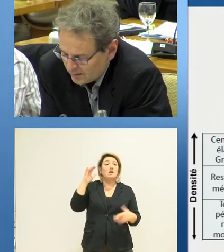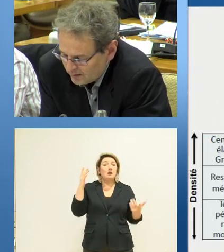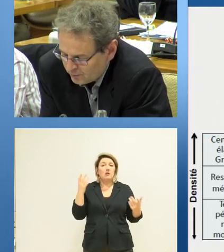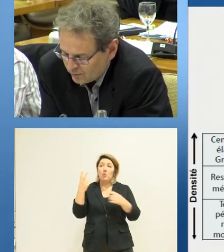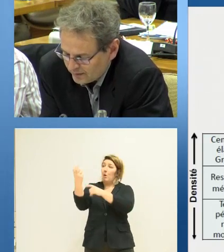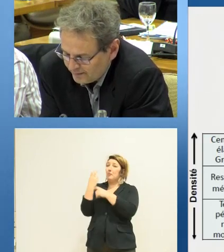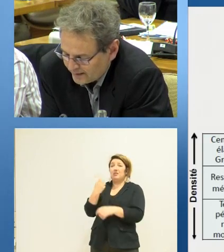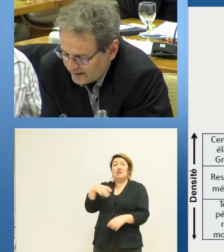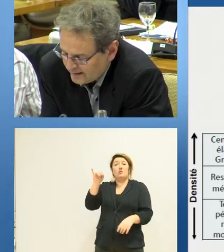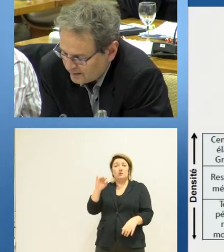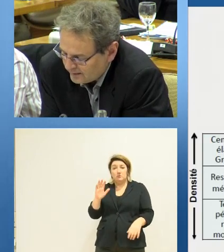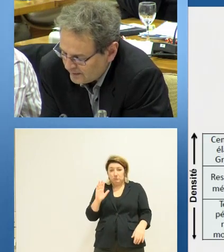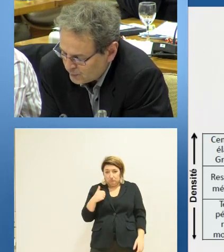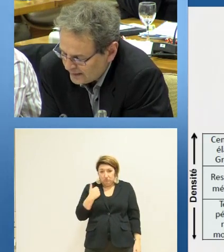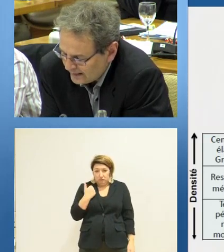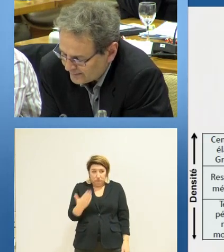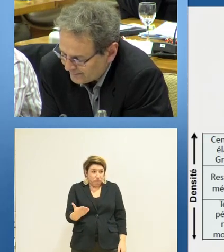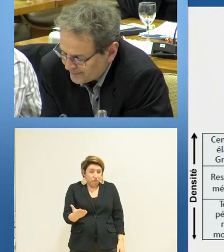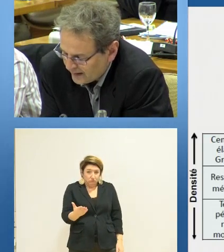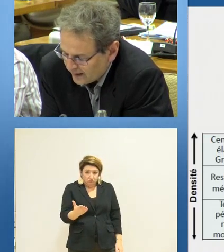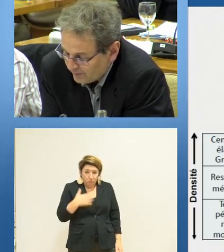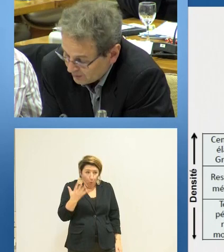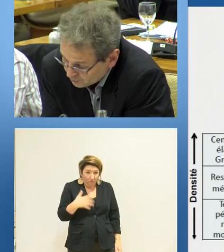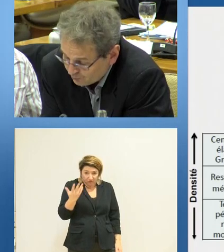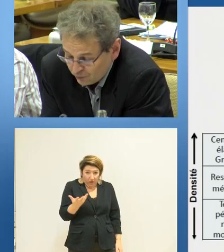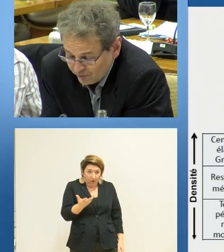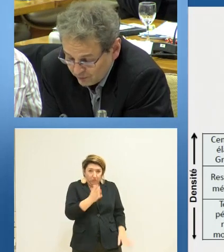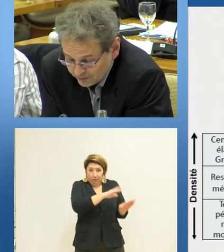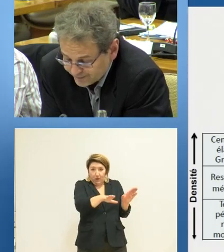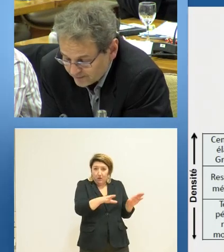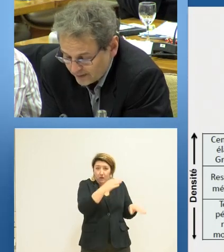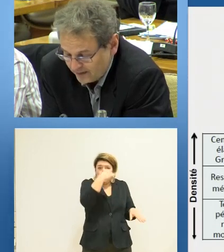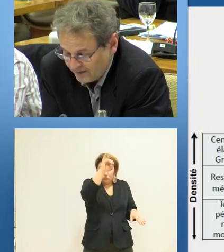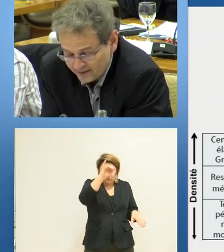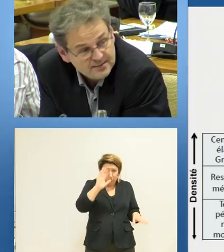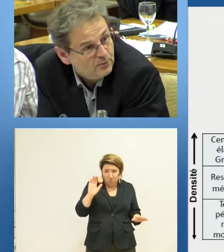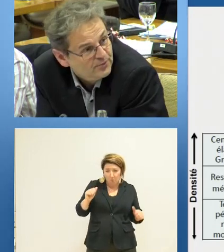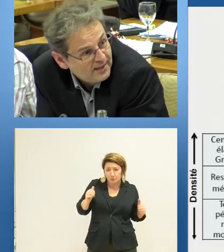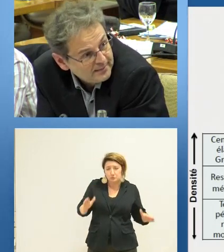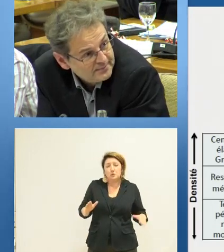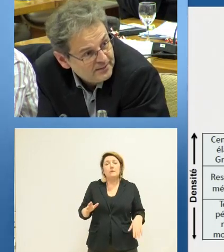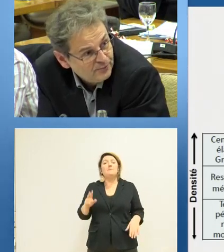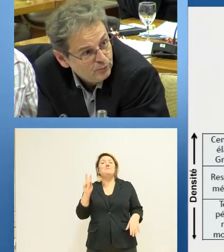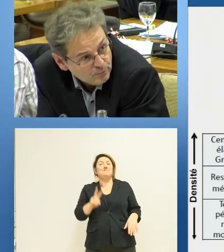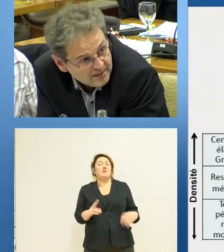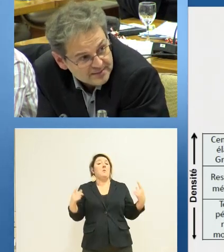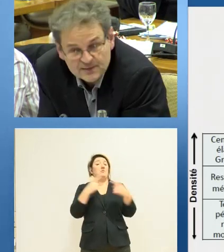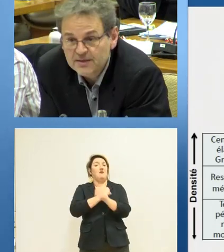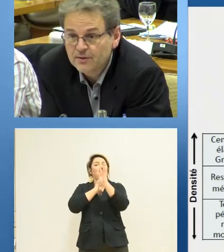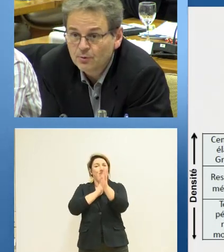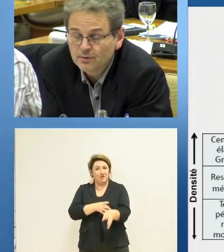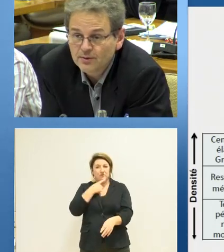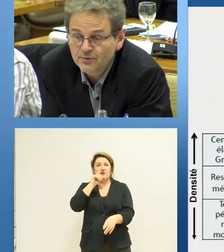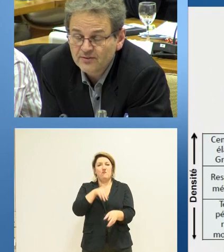pour des parkings inutile par contre pour le vélo et bien c'est le contraire il faut doubler les